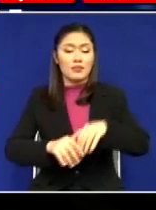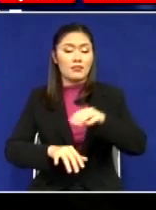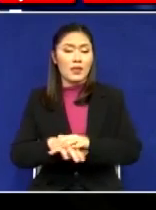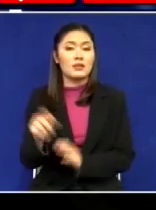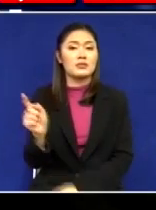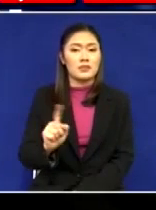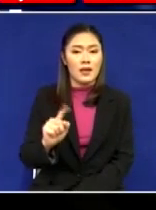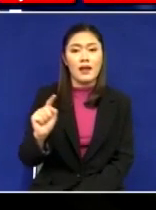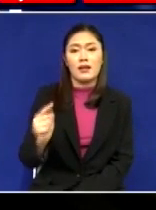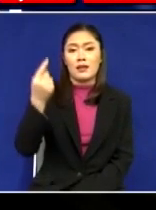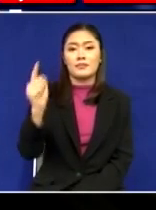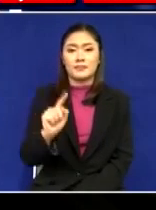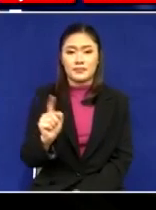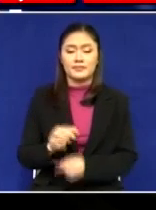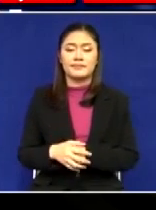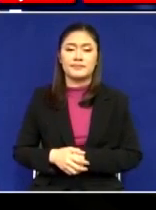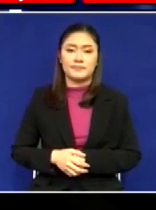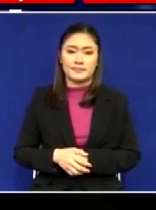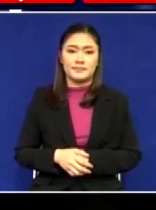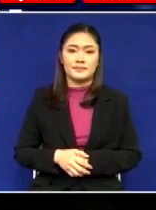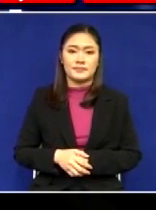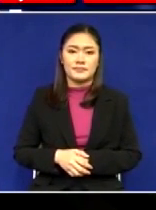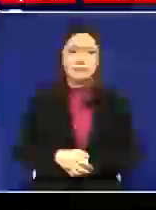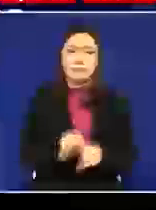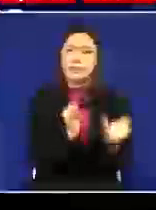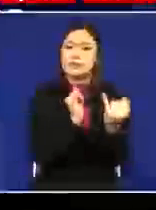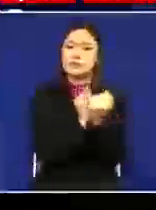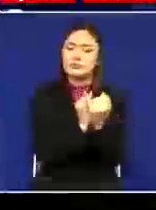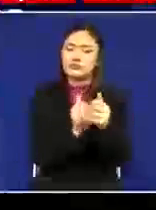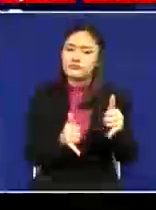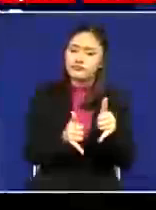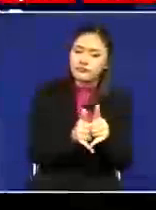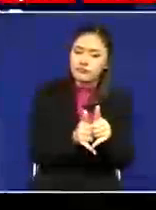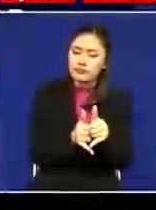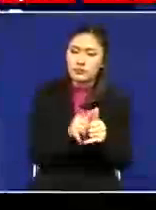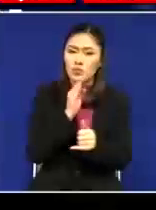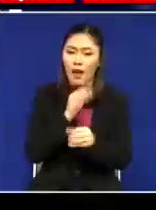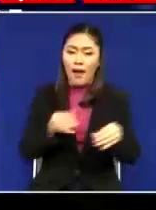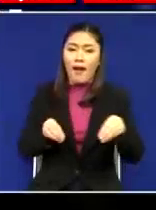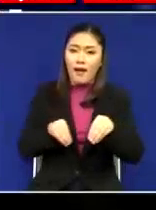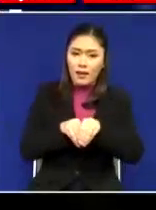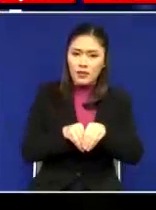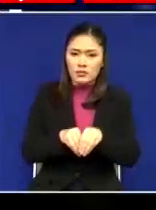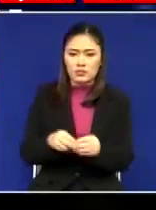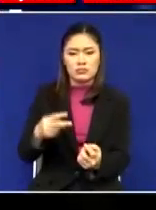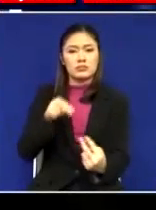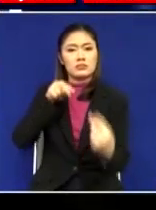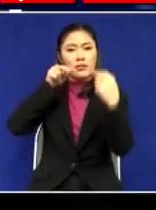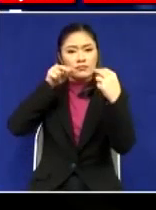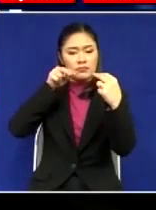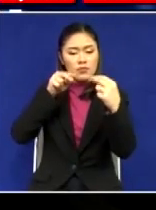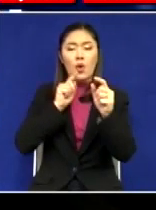งแต่อันแรกนะครับสัมผัสใกล้ชิดกันแค่ไหนนะครับถ้าใกล้กันมากนะครับอย่างเช่นต้องมายืนประจันหน้ากันนะ